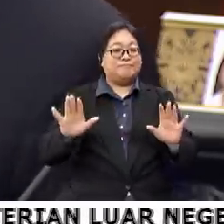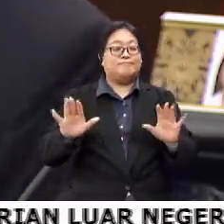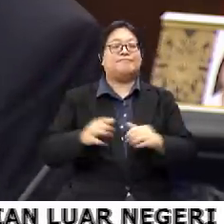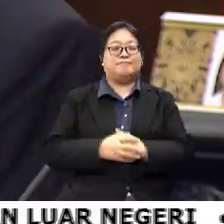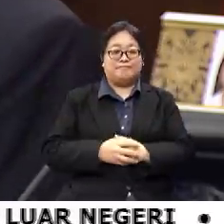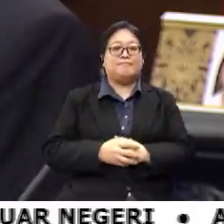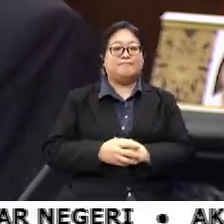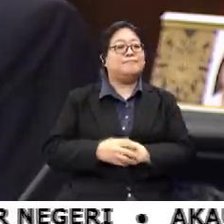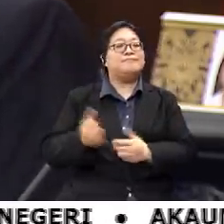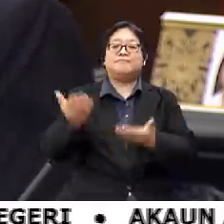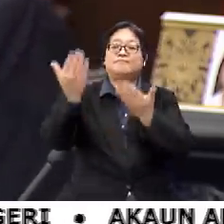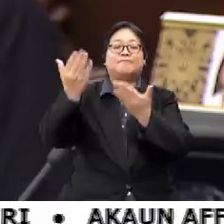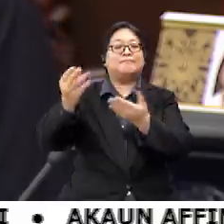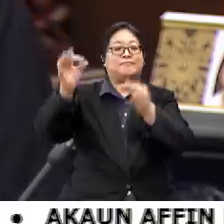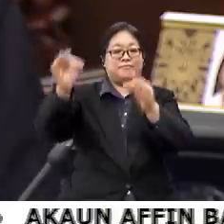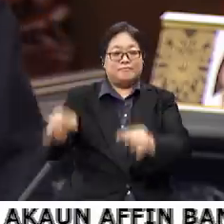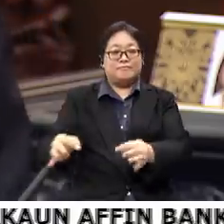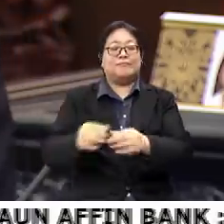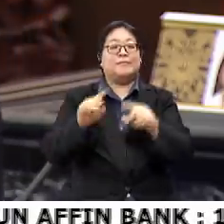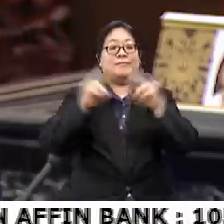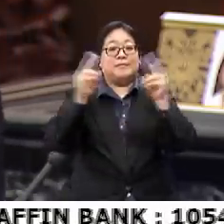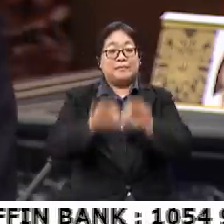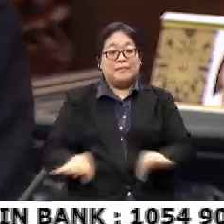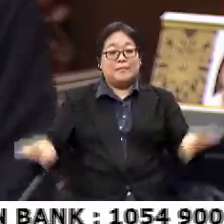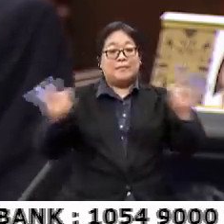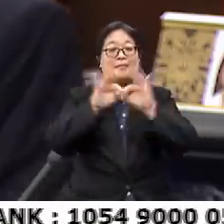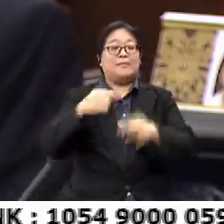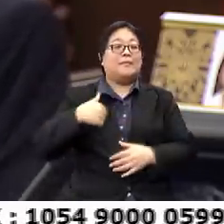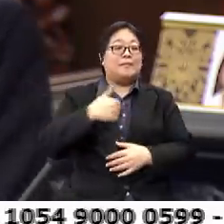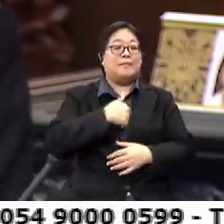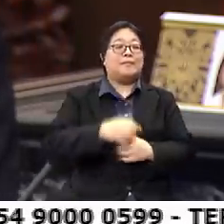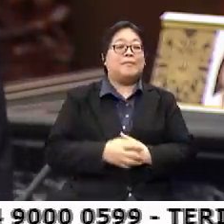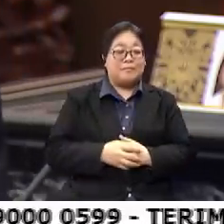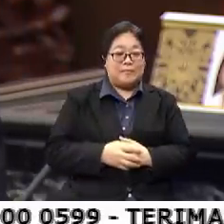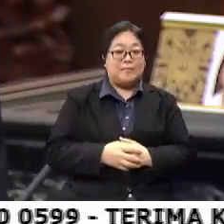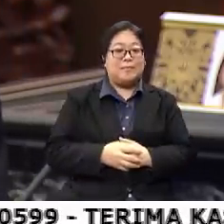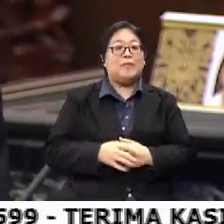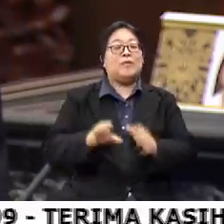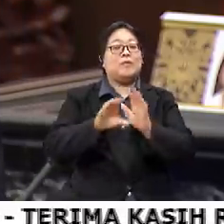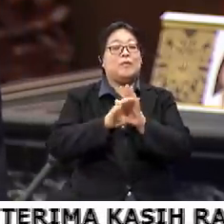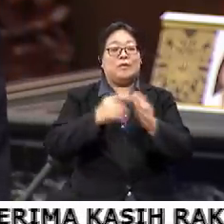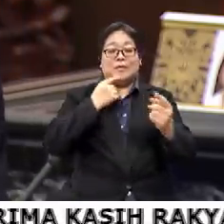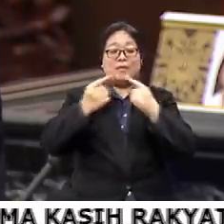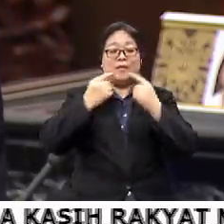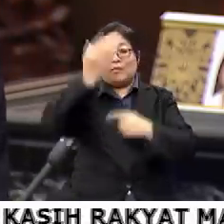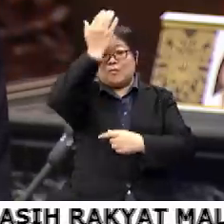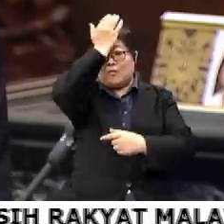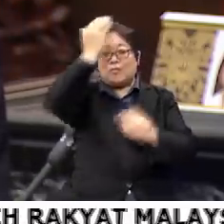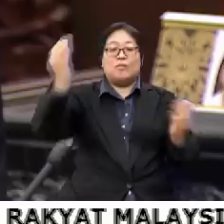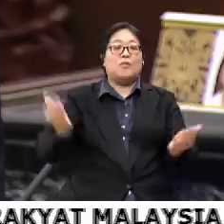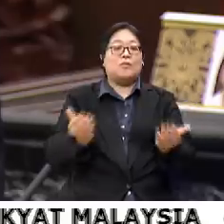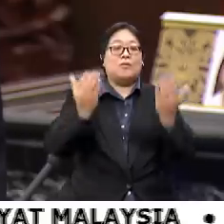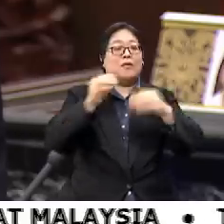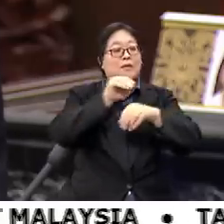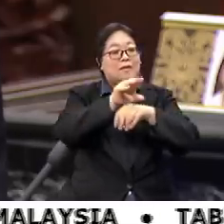tersah dengan pihak pemerintah yang ada. Yang penting kepada kita, seperti apa yang tita tuanku berdoa,